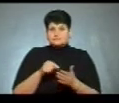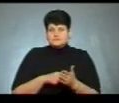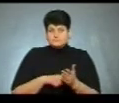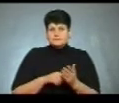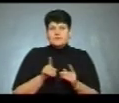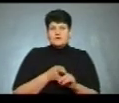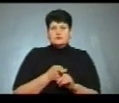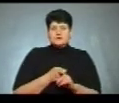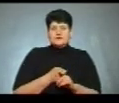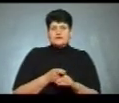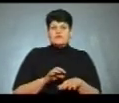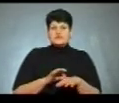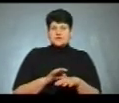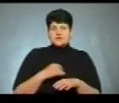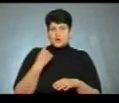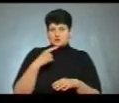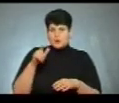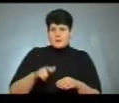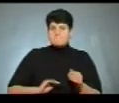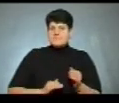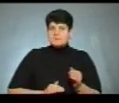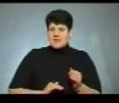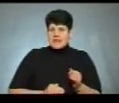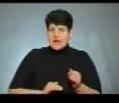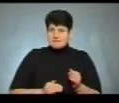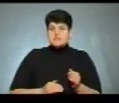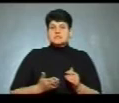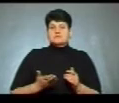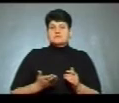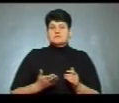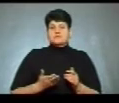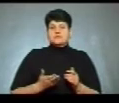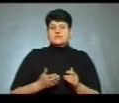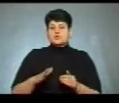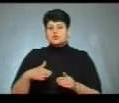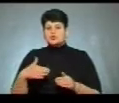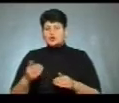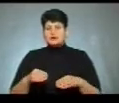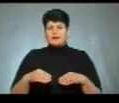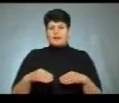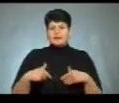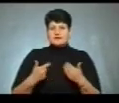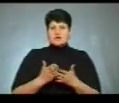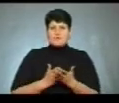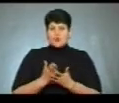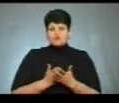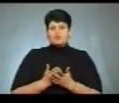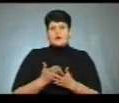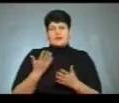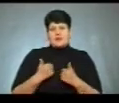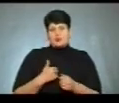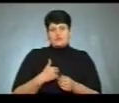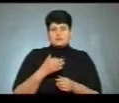відносно фізичного особа-підприємця, тобто зі сторони надавача послуг, але я ще хотів би